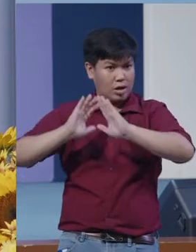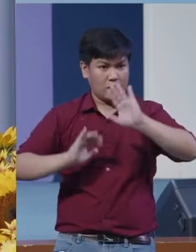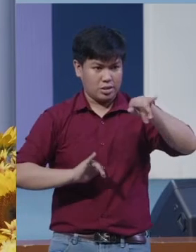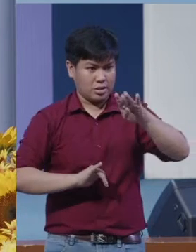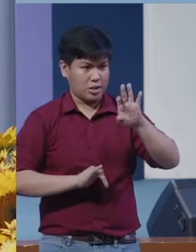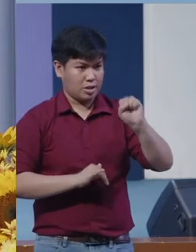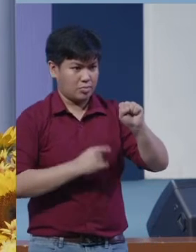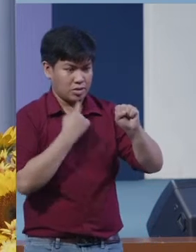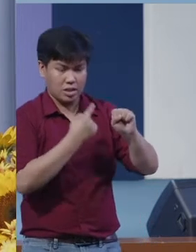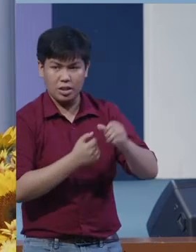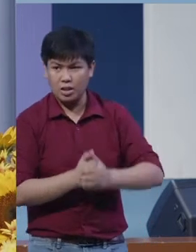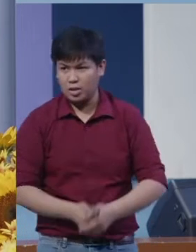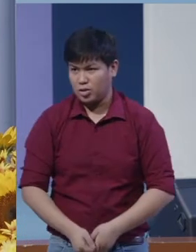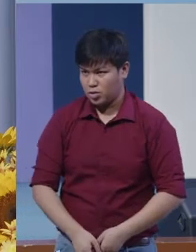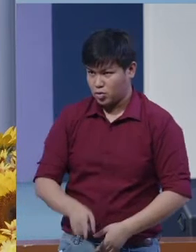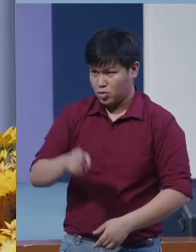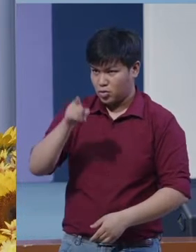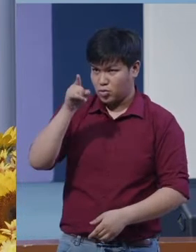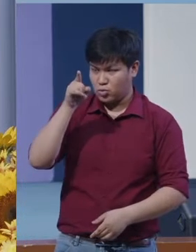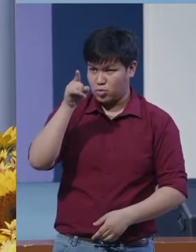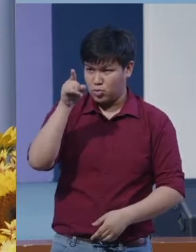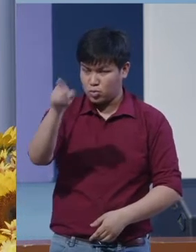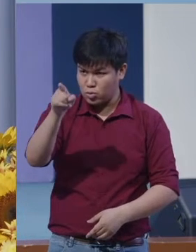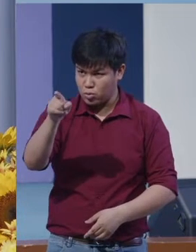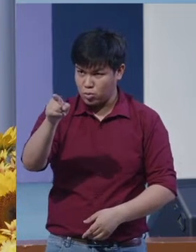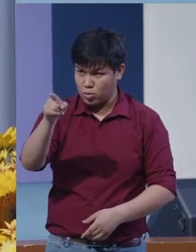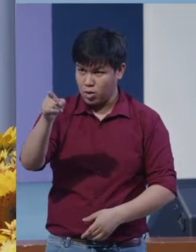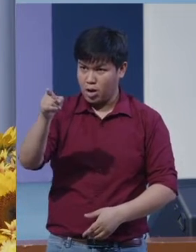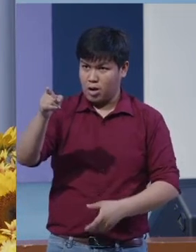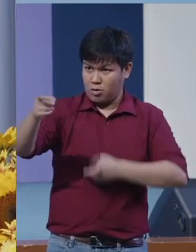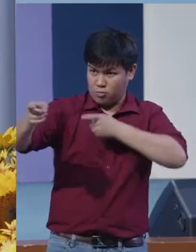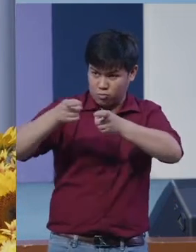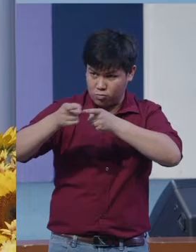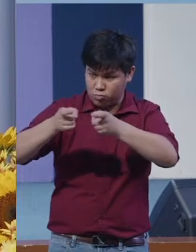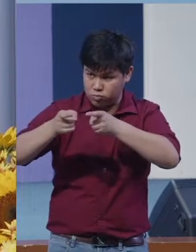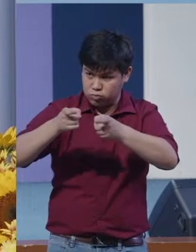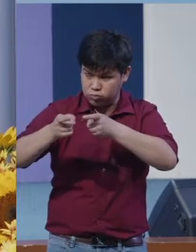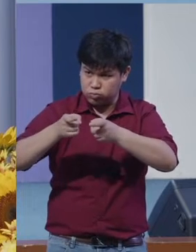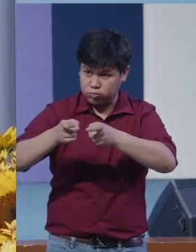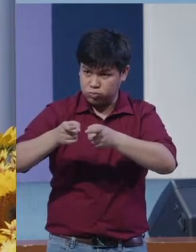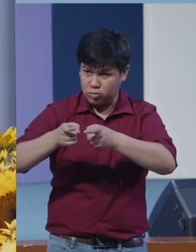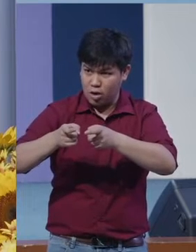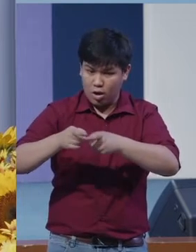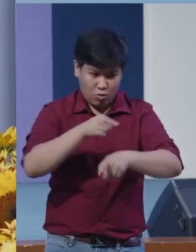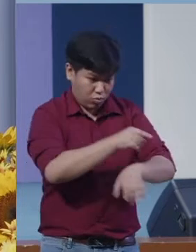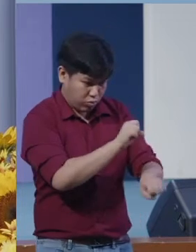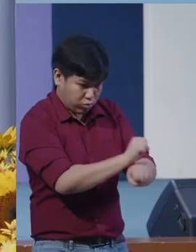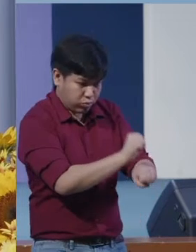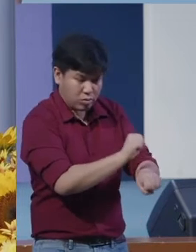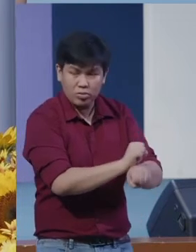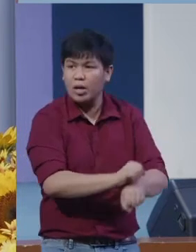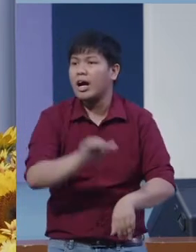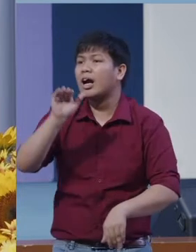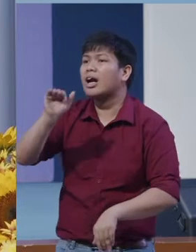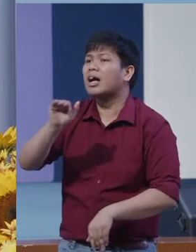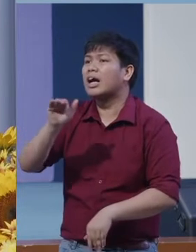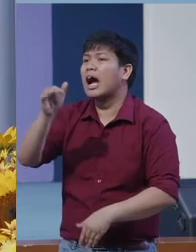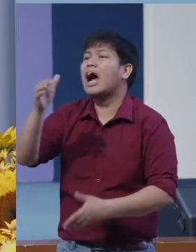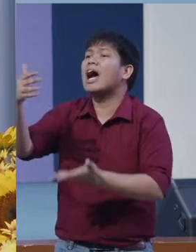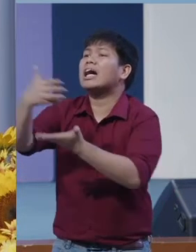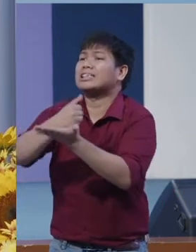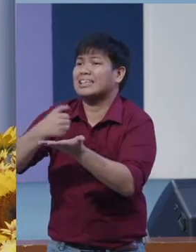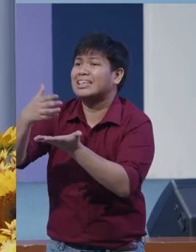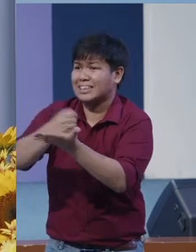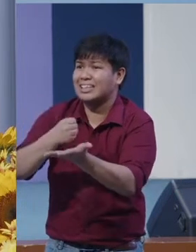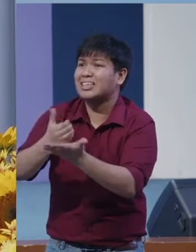Behold, the wages of the laborers who mowed your fields which you kept back by fraud are crying out against you. Hindi nagbabayad